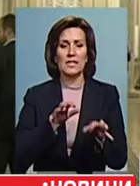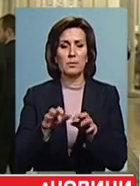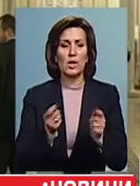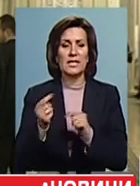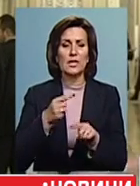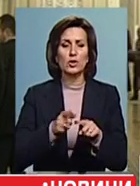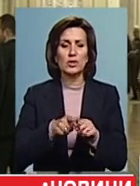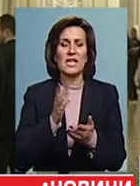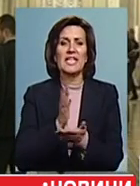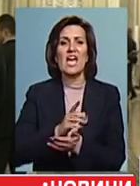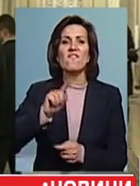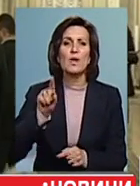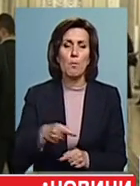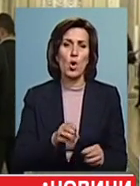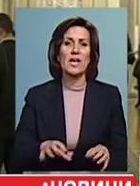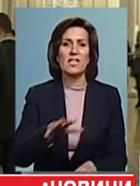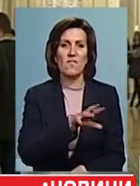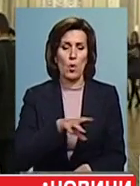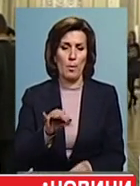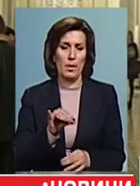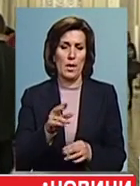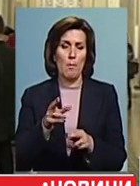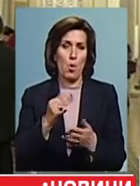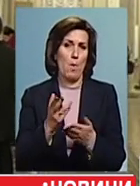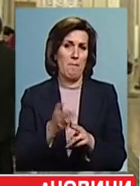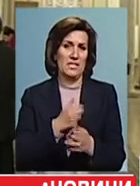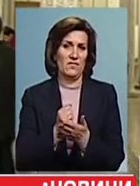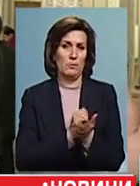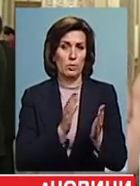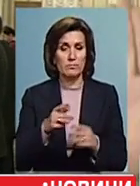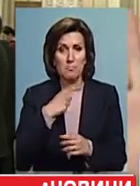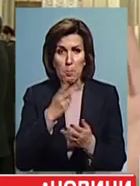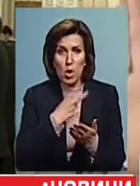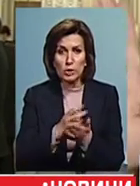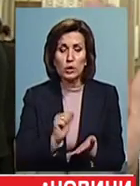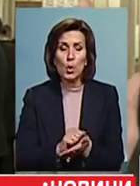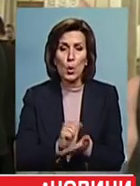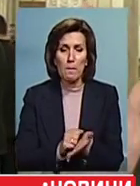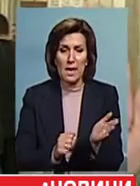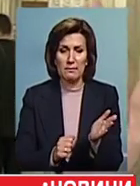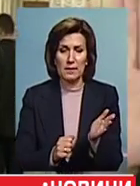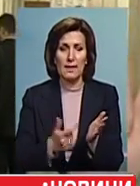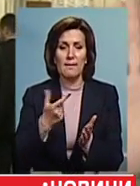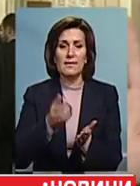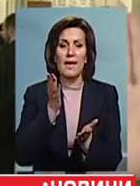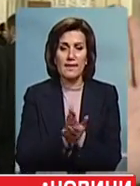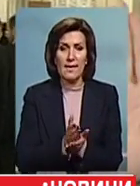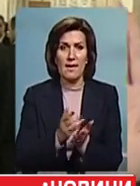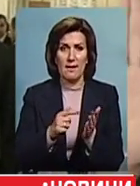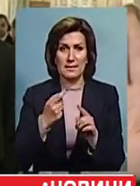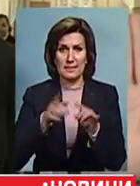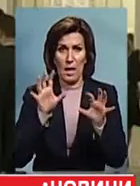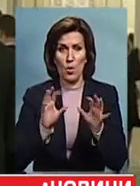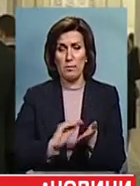Спекулюють на тому, що це є вимога Європи по безвізовому режиму. Я кажу, покажіть мені документ, де є цей